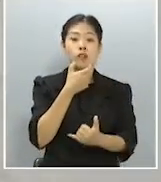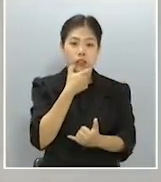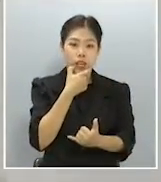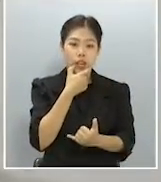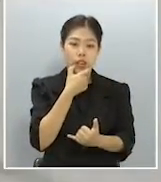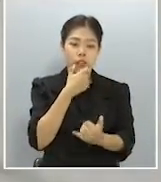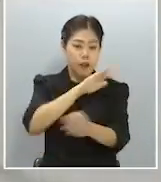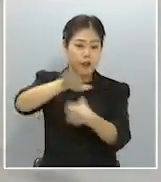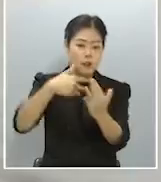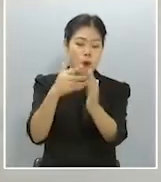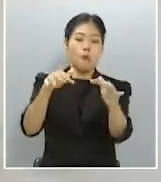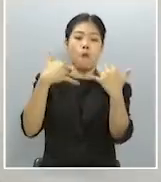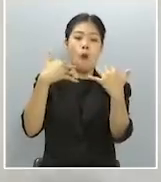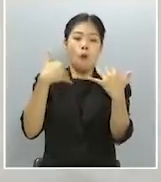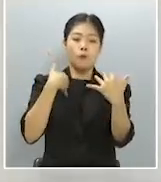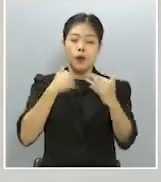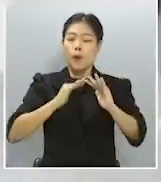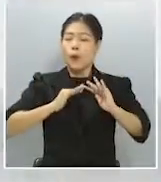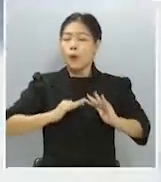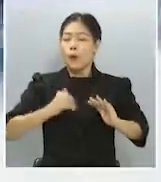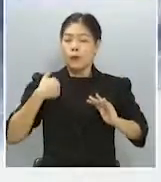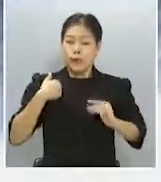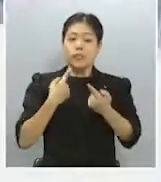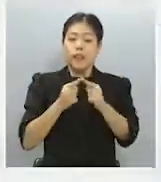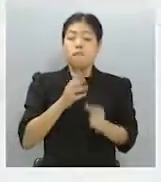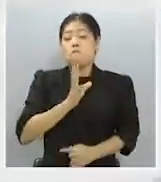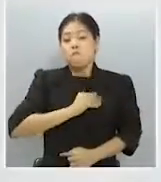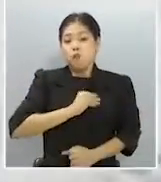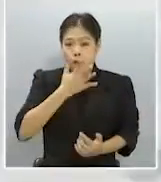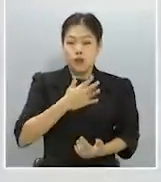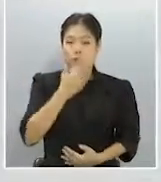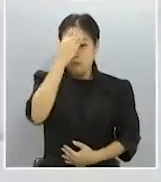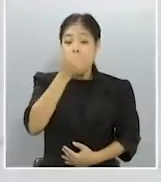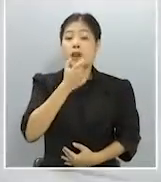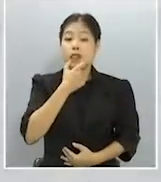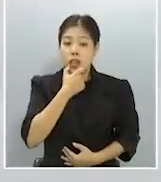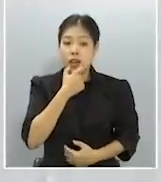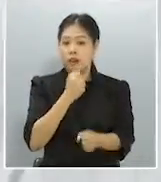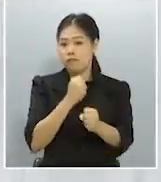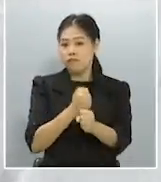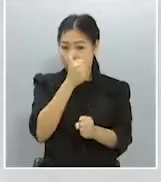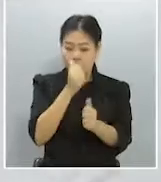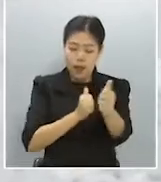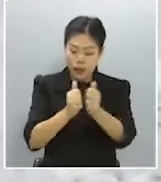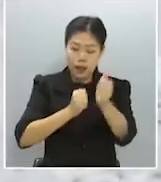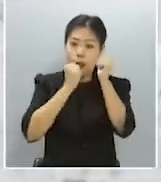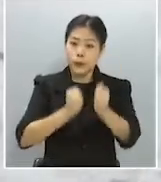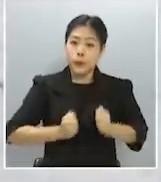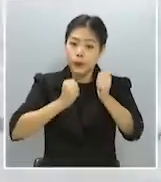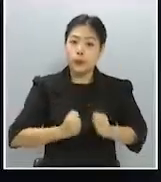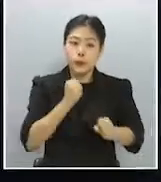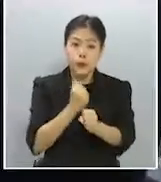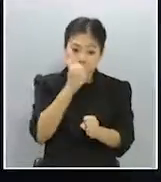าสนใจและรู้สึกถูกกดดันพอสมควรแต่เขาก็ไม่กลัวว่าการเป็นนักกีฬาเกย์จะบดบังความสามารถในการแข่งขันสกีของเขาโดยบ